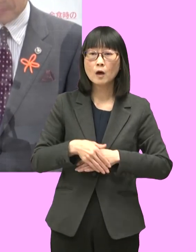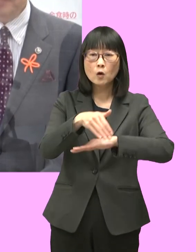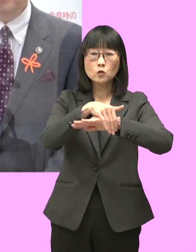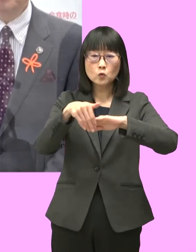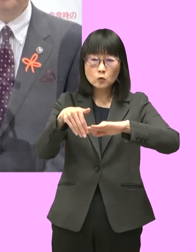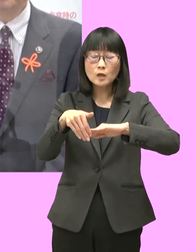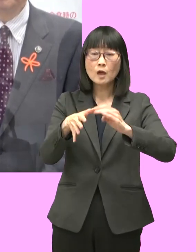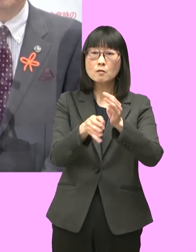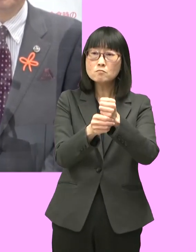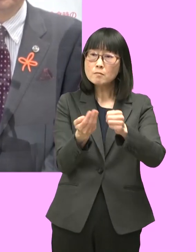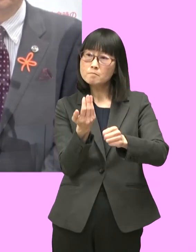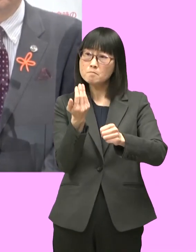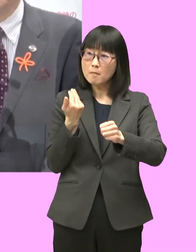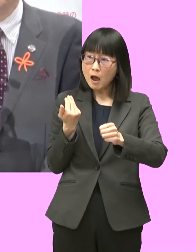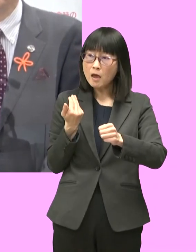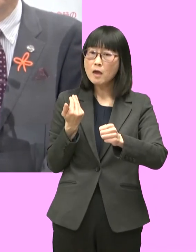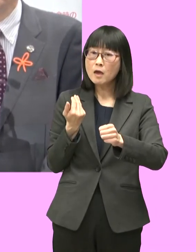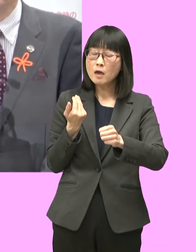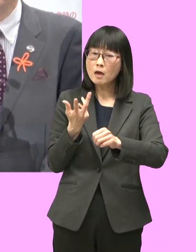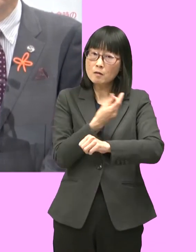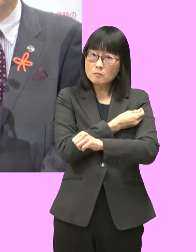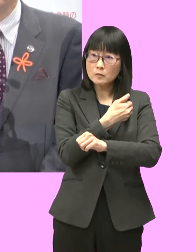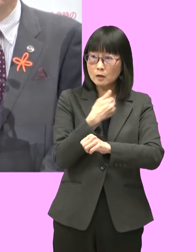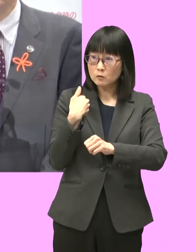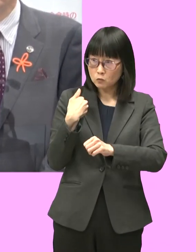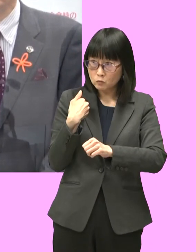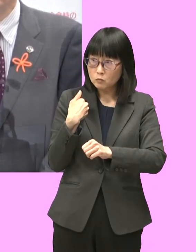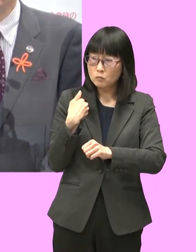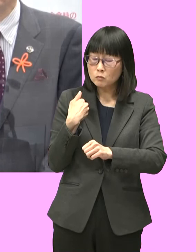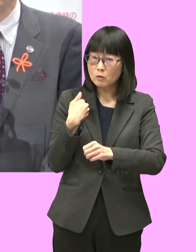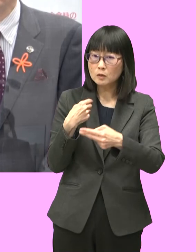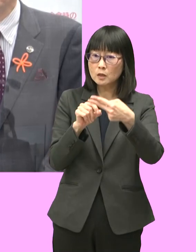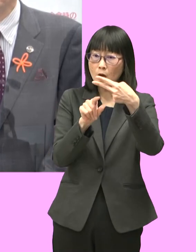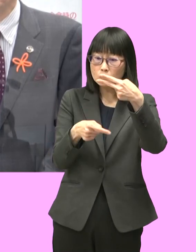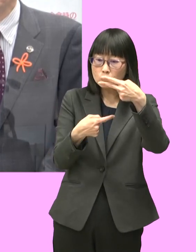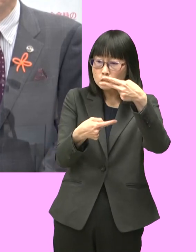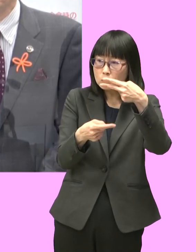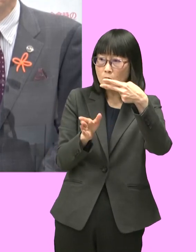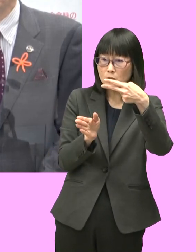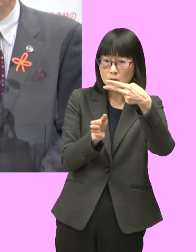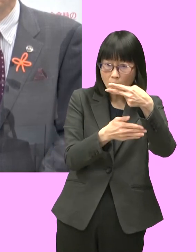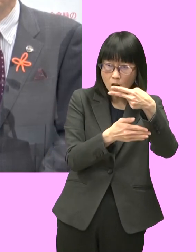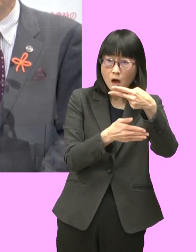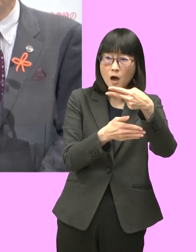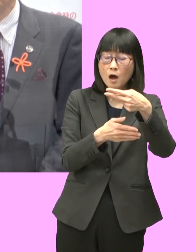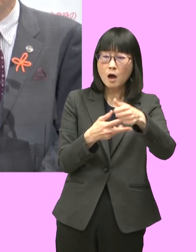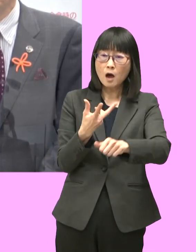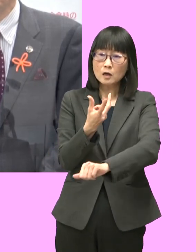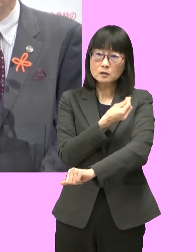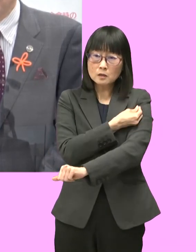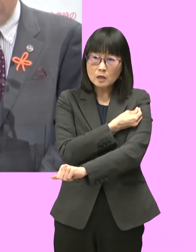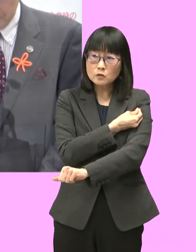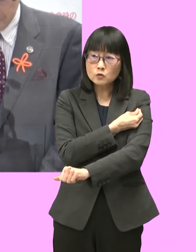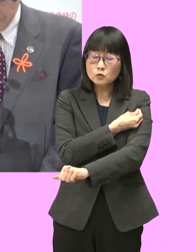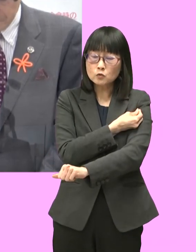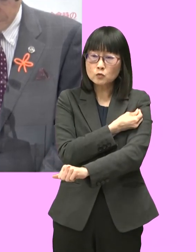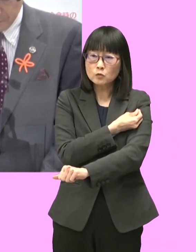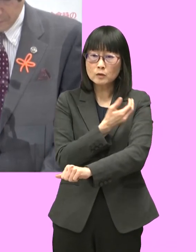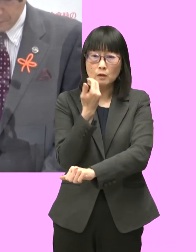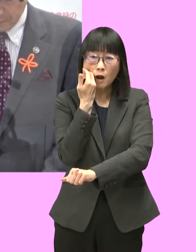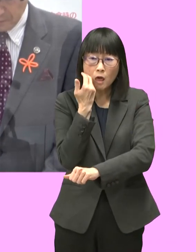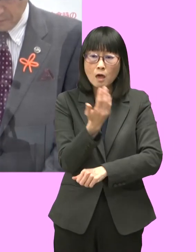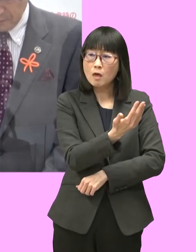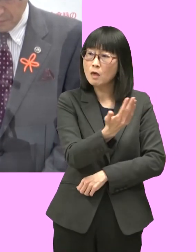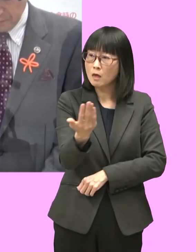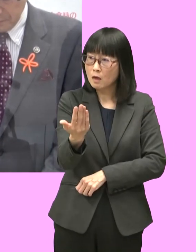ったということで、2月1日から始まる接種の対象者が、もともと予